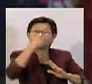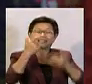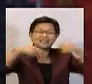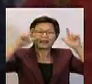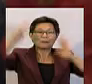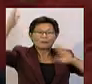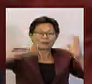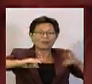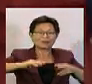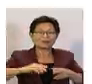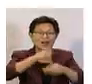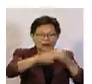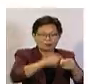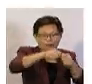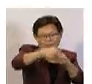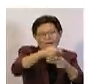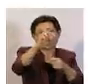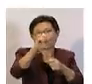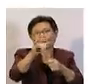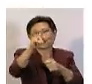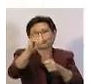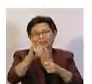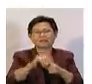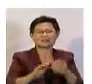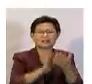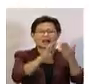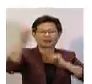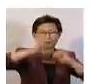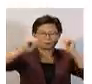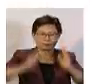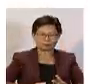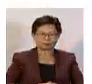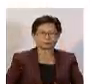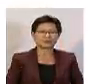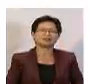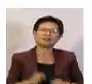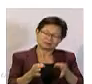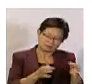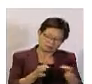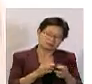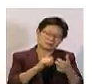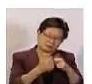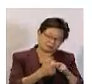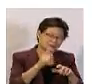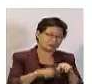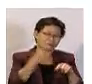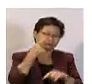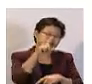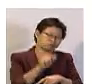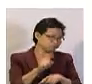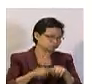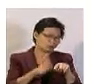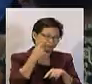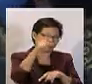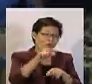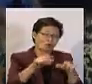Malaysia berkenaan isu pembayaran royalti dan penipuan terhadap artis. Jelas Anzalna, isu ini tidak boleh dipandang remeh.